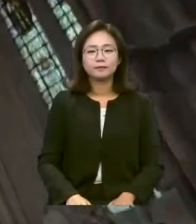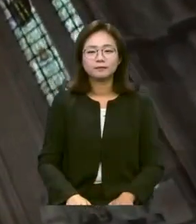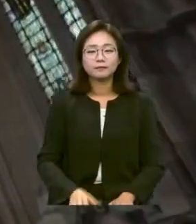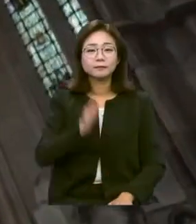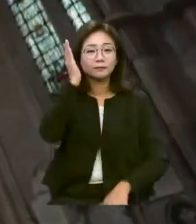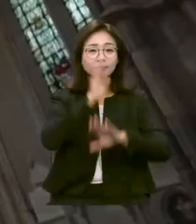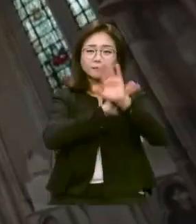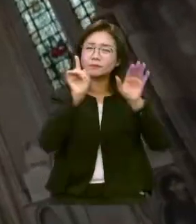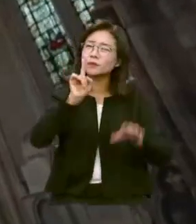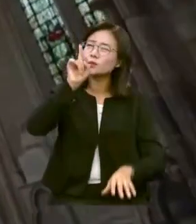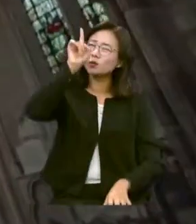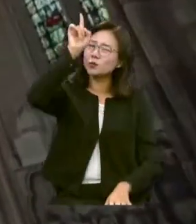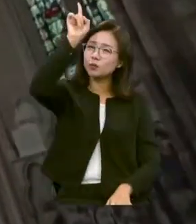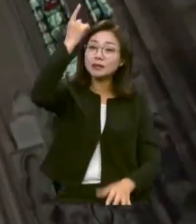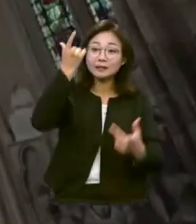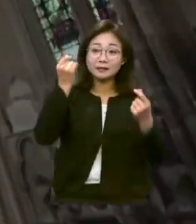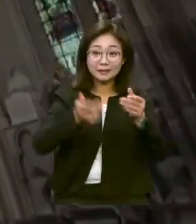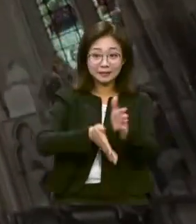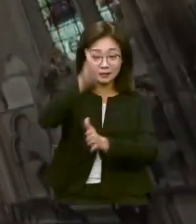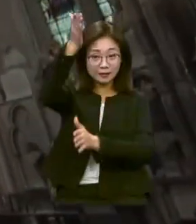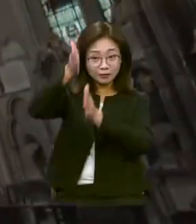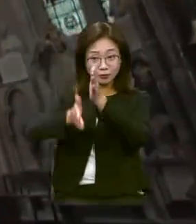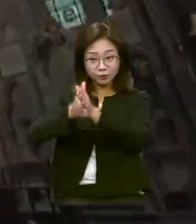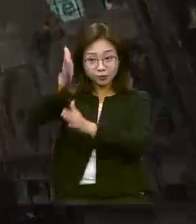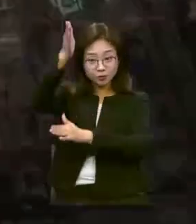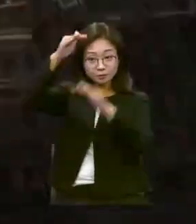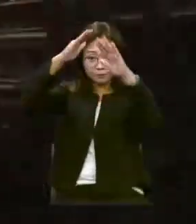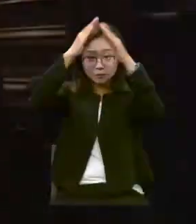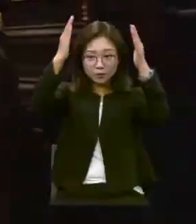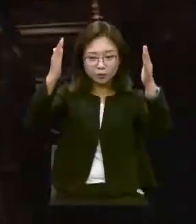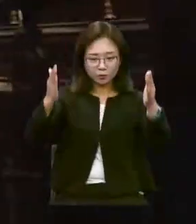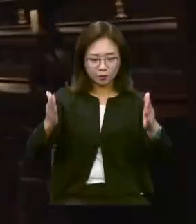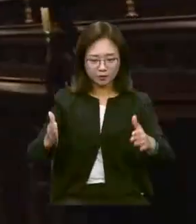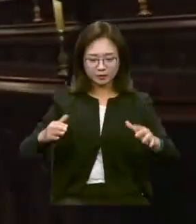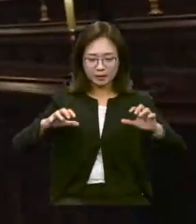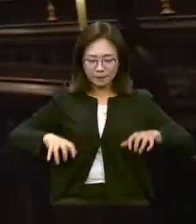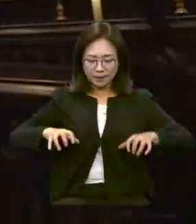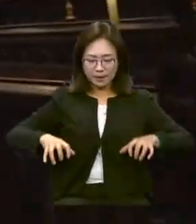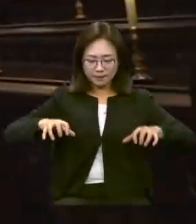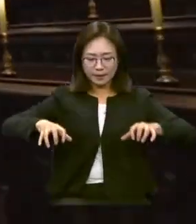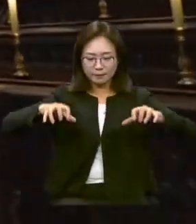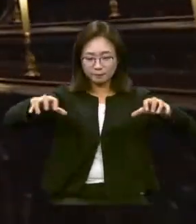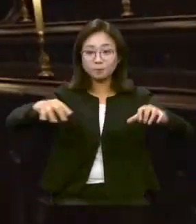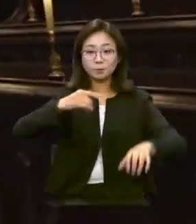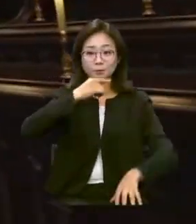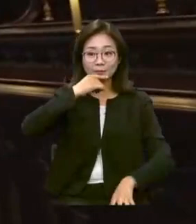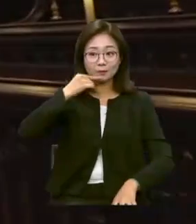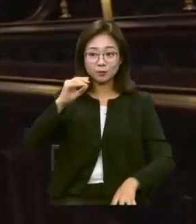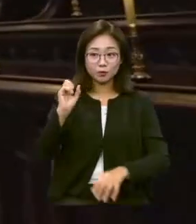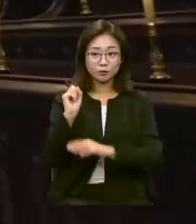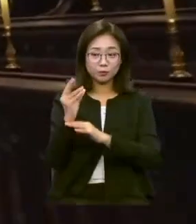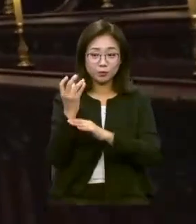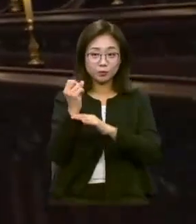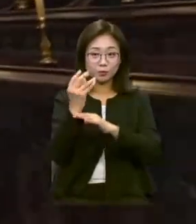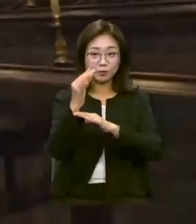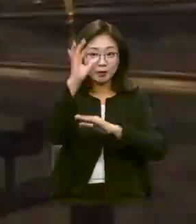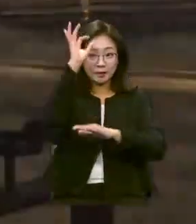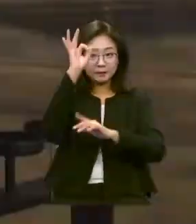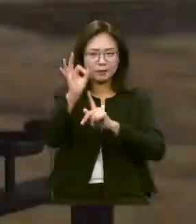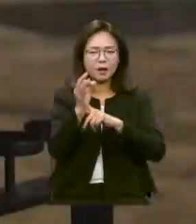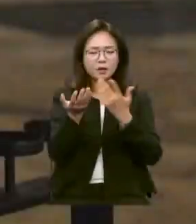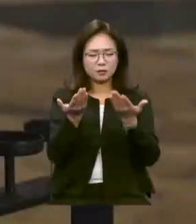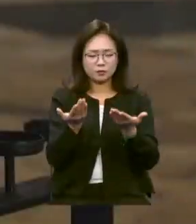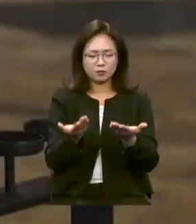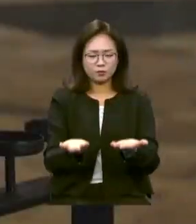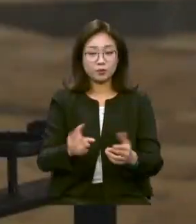하늘 높은 줄 모르고 뻗은 기둥, 그 높은 천장과 양측으로 늘어선 붉은 램프들. 은은한 촛불마저 경건해